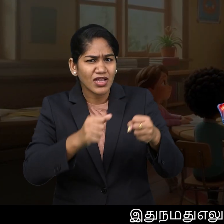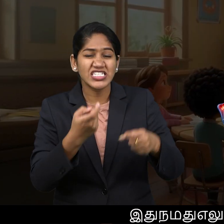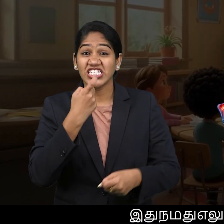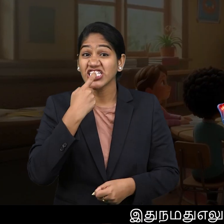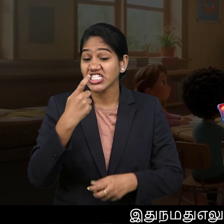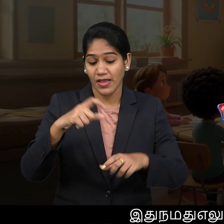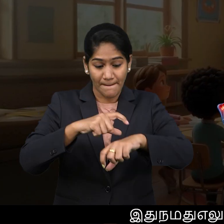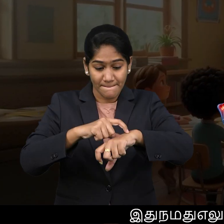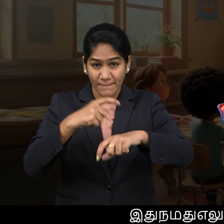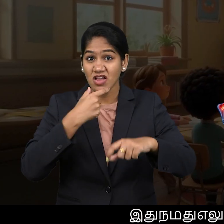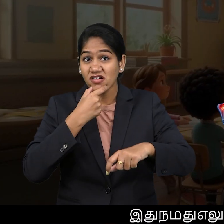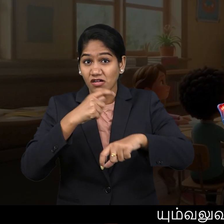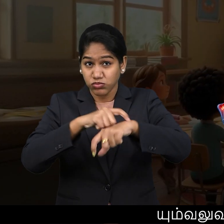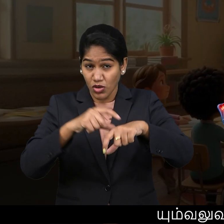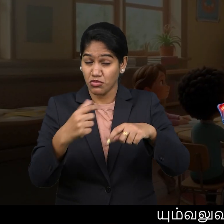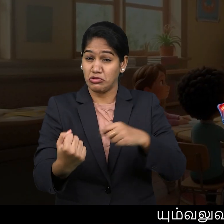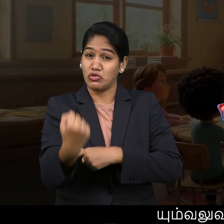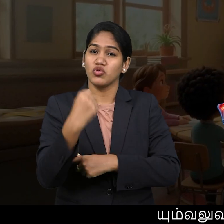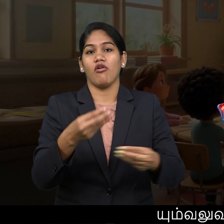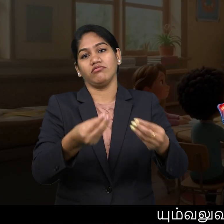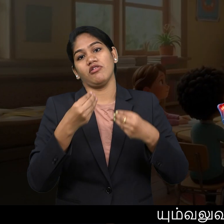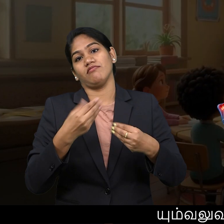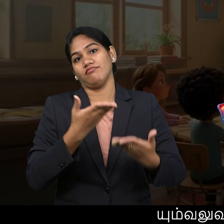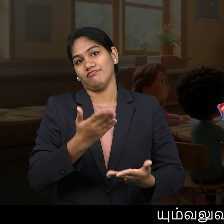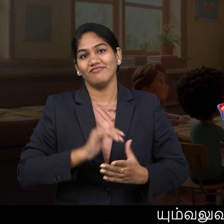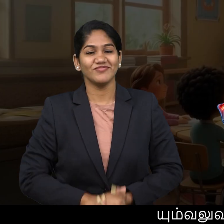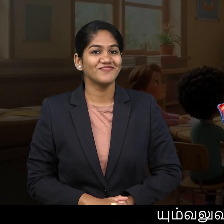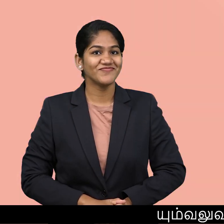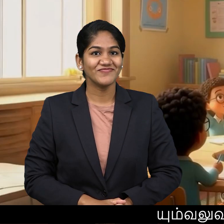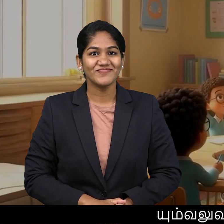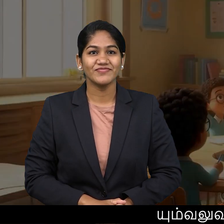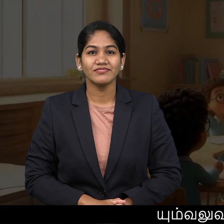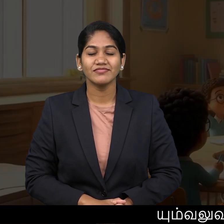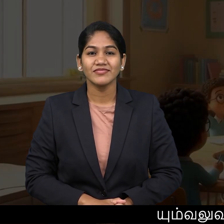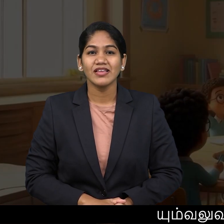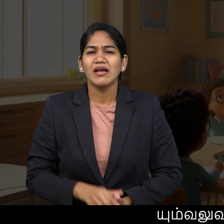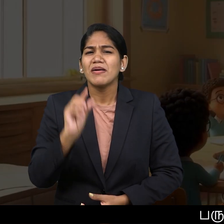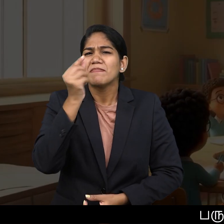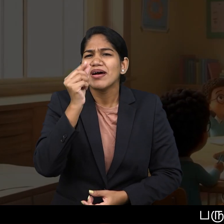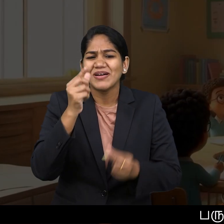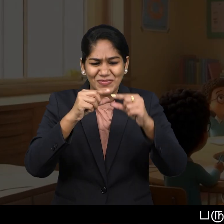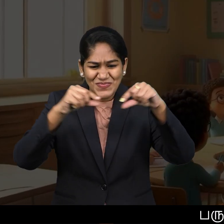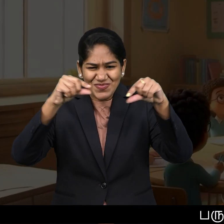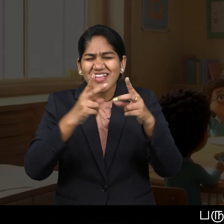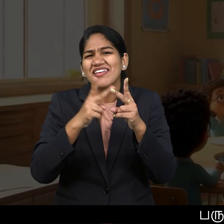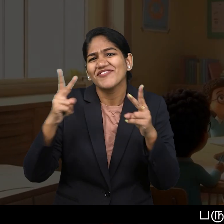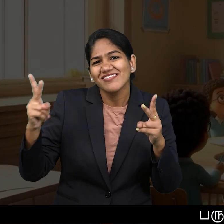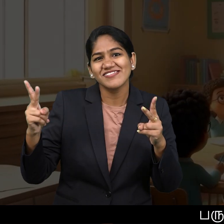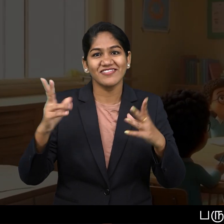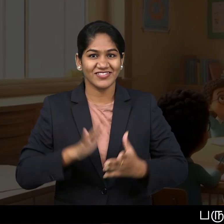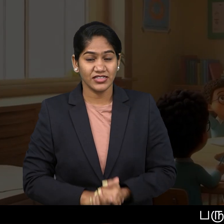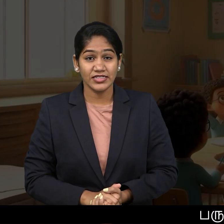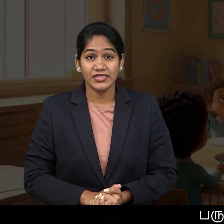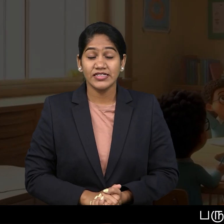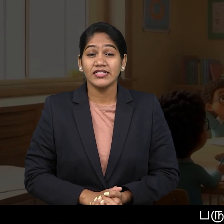இது நமது எலும்புகளையும் பற்களையும் வலுவாக வைத்திருக்கும். பருப்பு வகைகள், இறைச்சி,